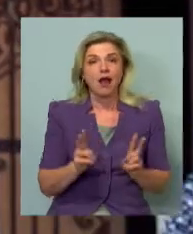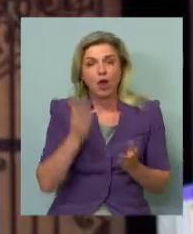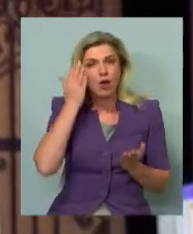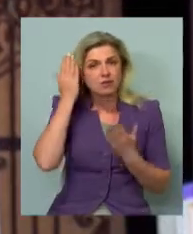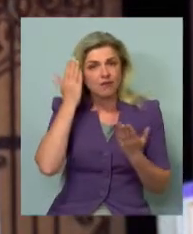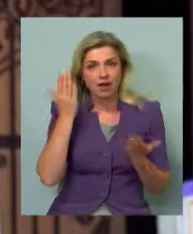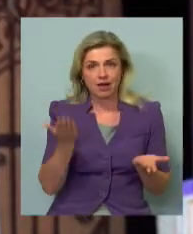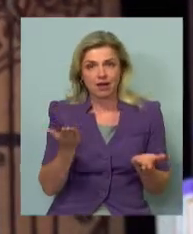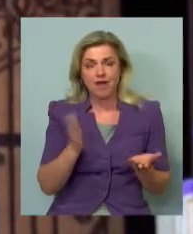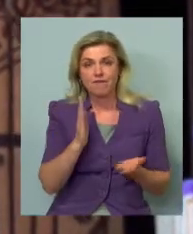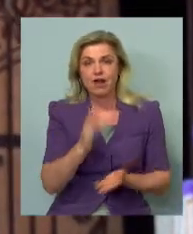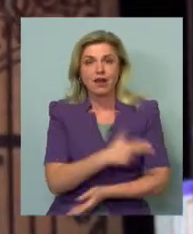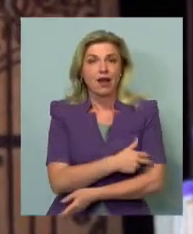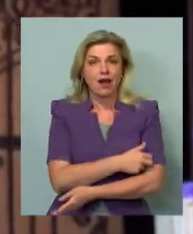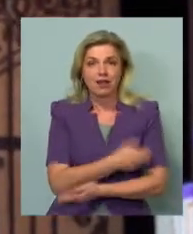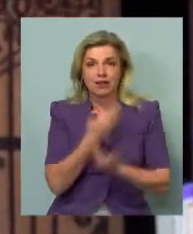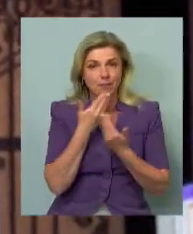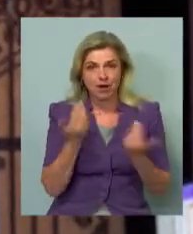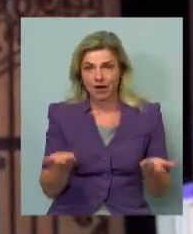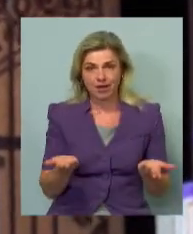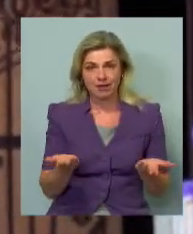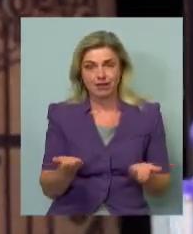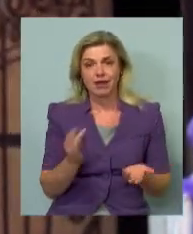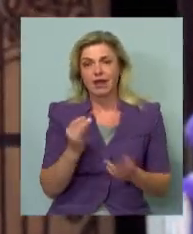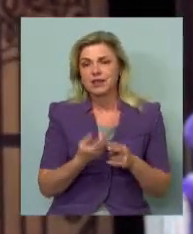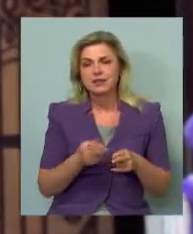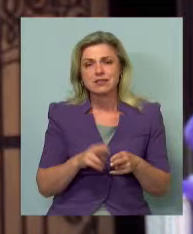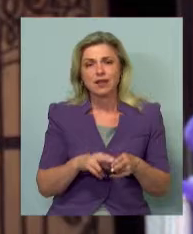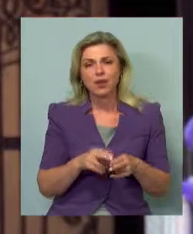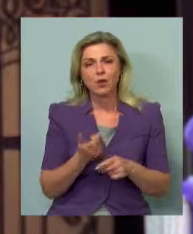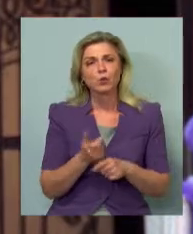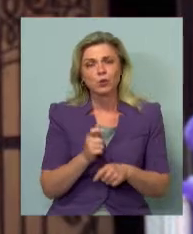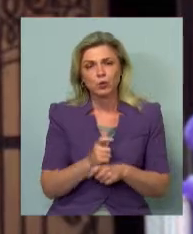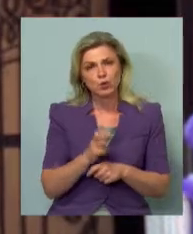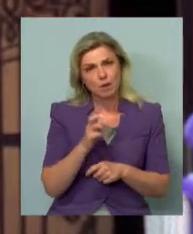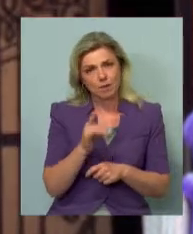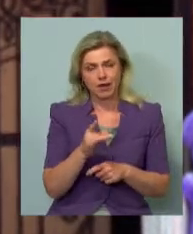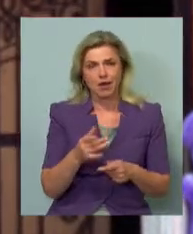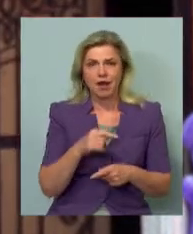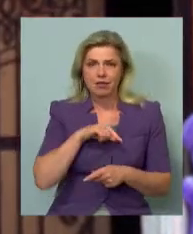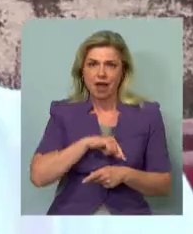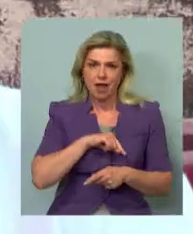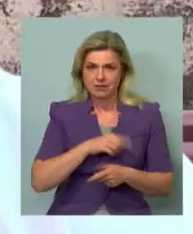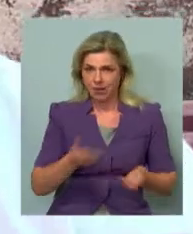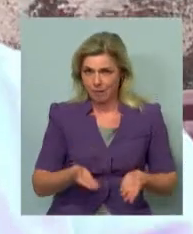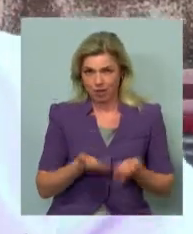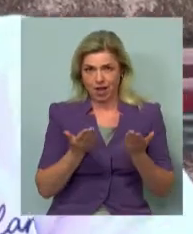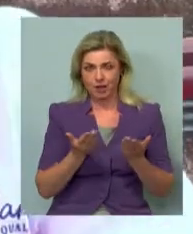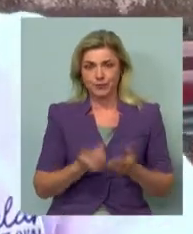в принципі в лікарнях немає, тому це дуже би припиняло їх би настрій. Мені